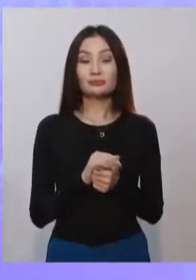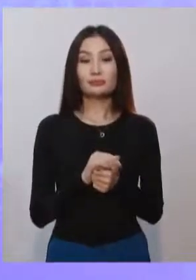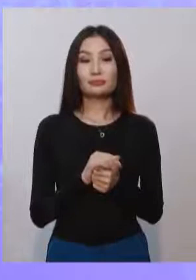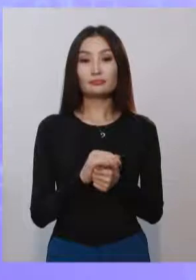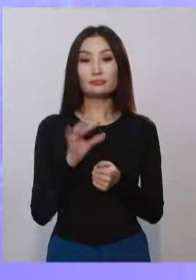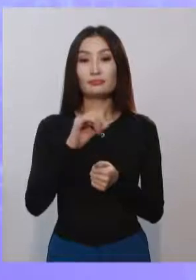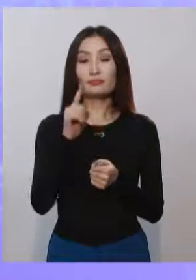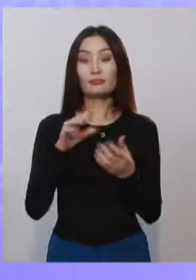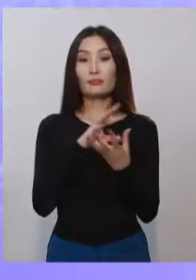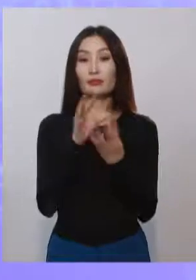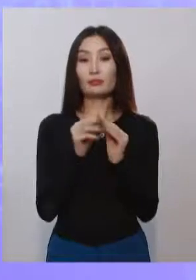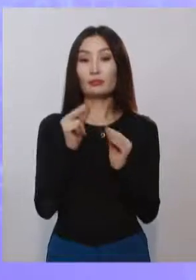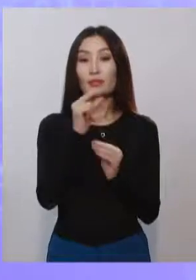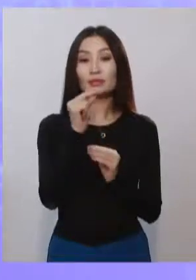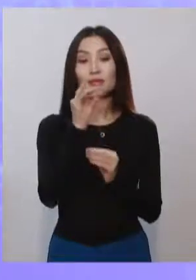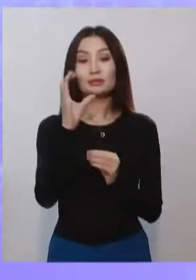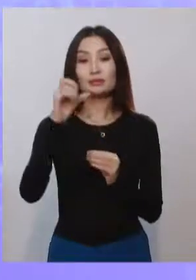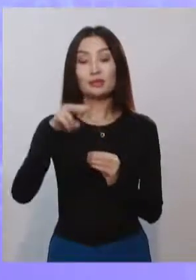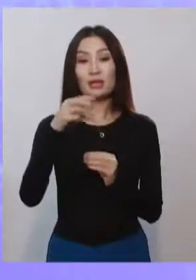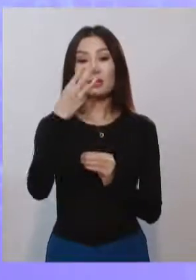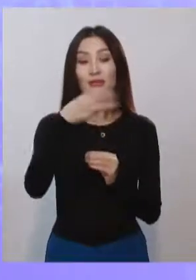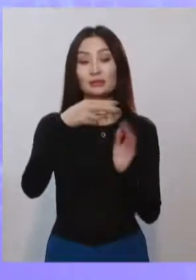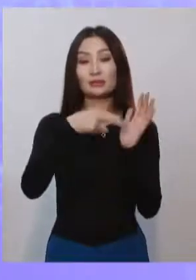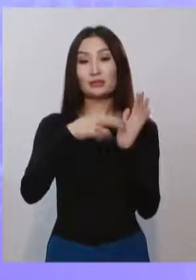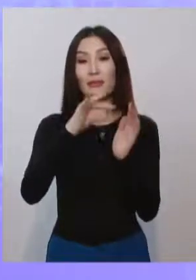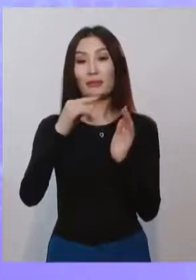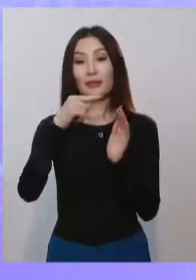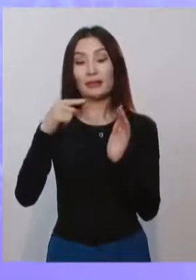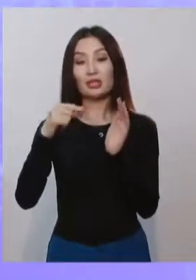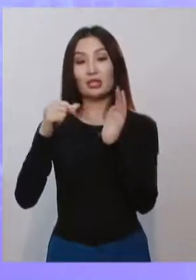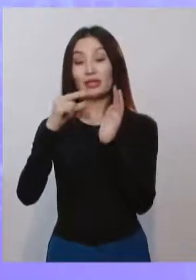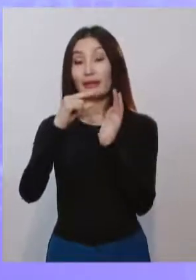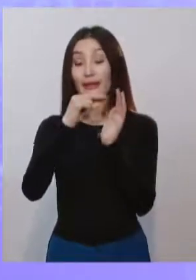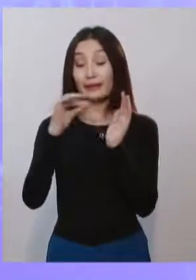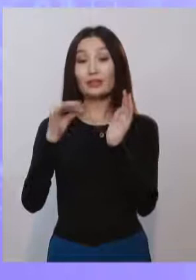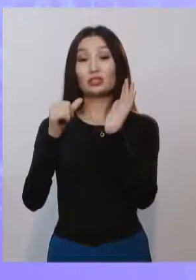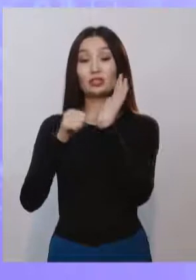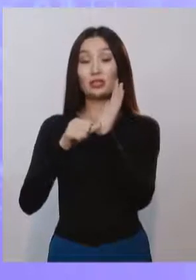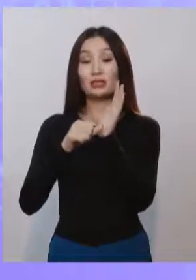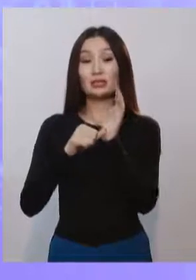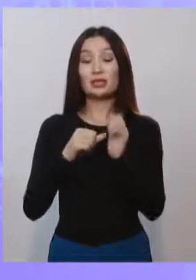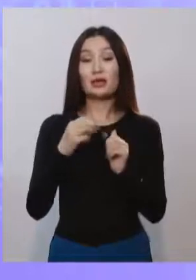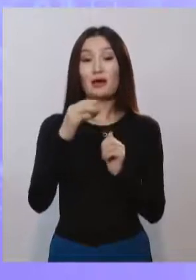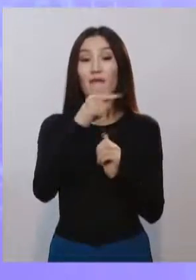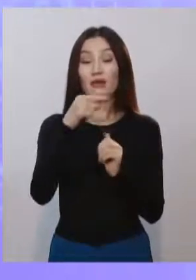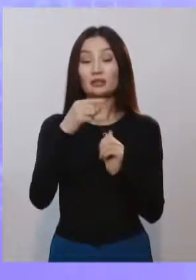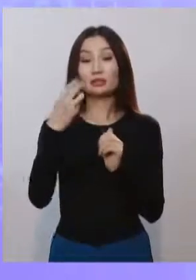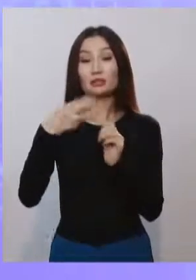суммы чисел тридцать семь и шесть вычесть 37